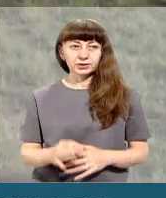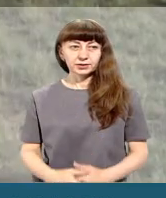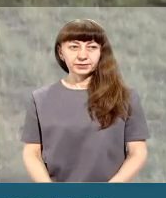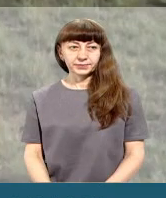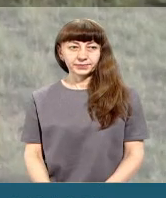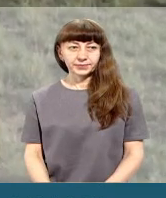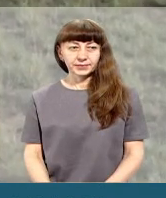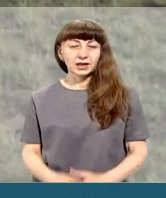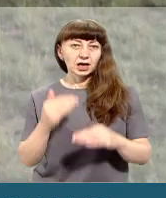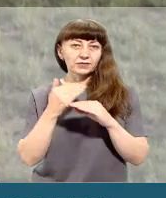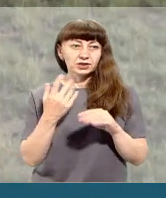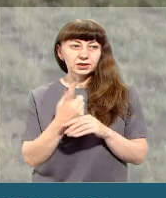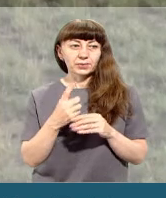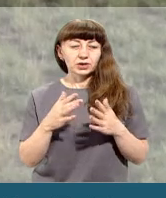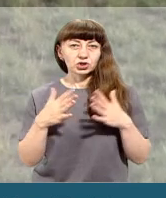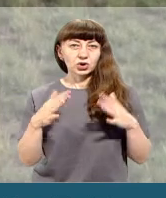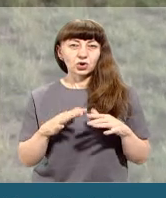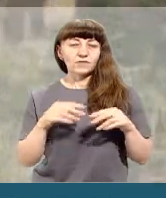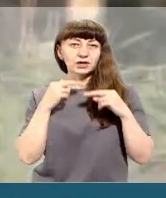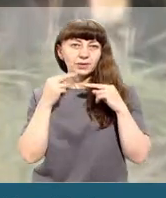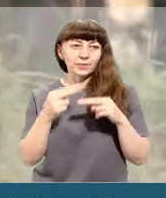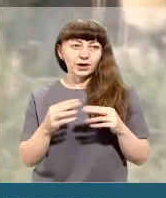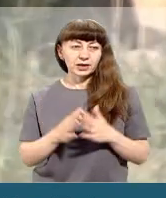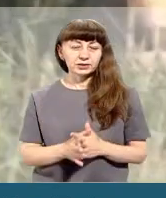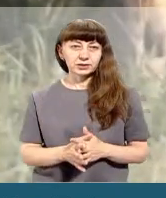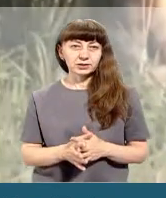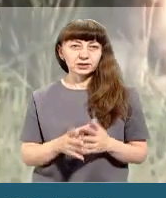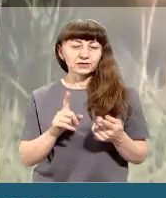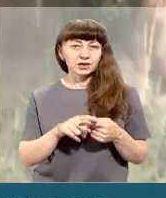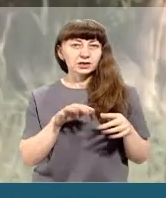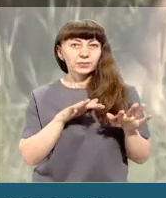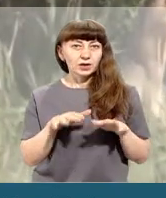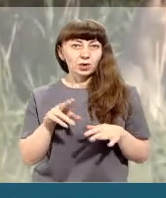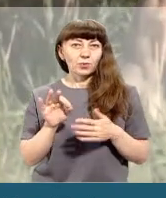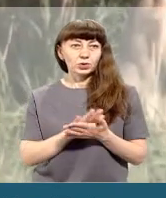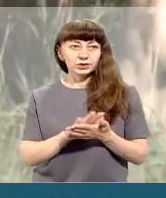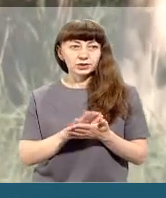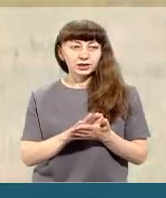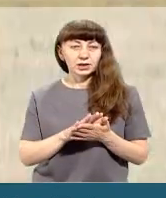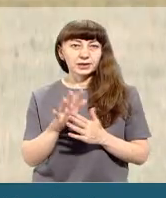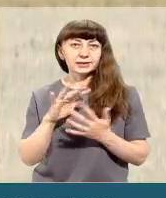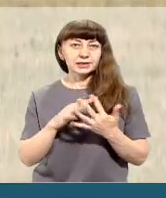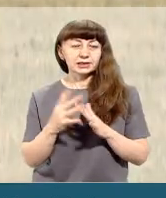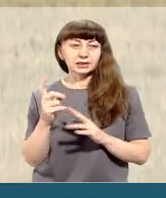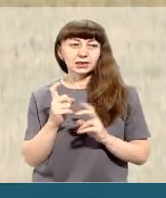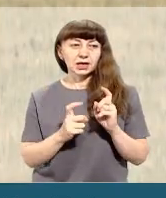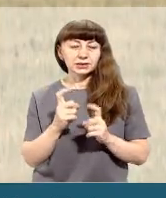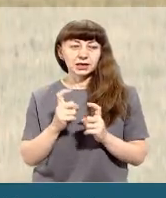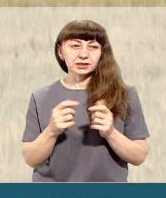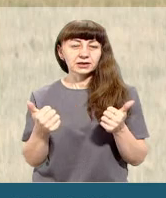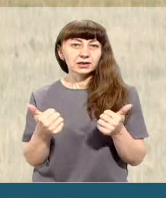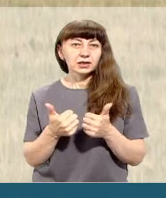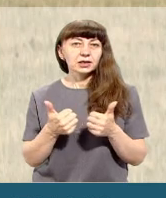зараженности. Наряду с этим особая роль в борьбе с опасными инфекциями отводится мероприятиям по дезинфекции ферм, хозяйств и прилегающих